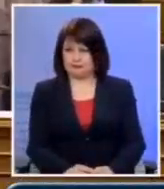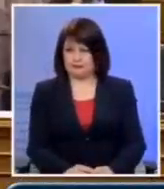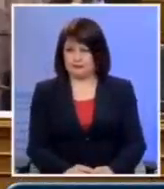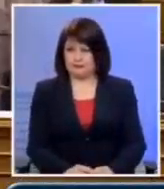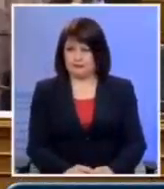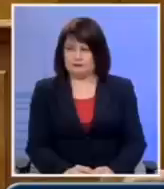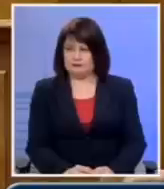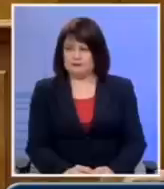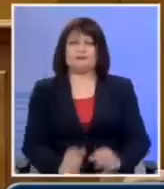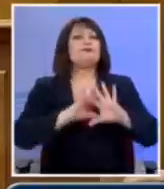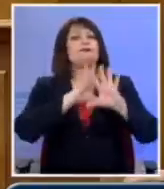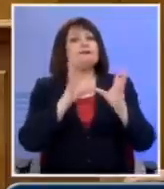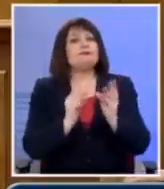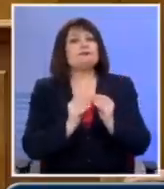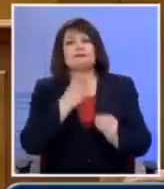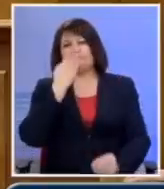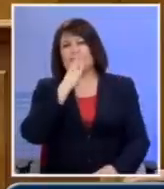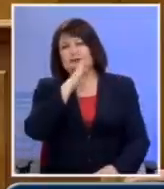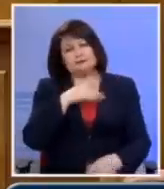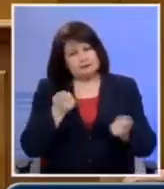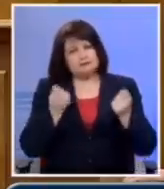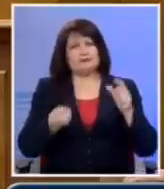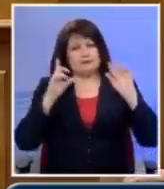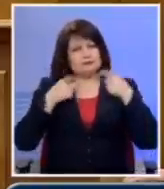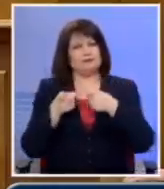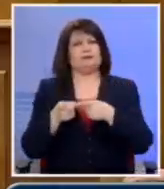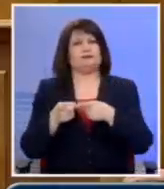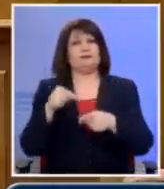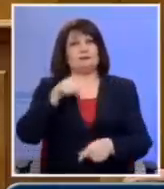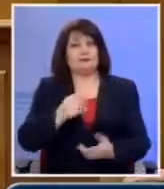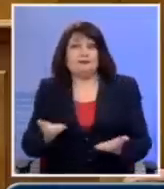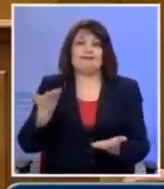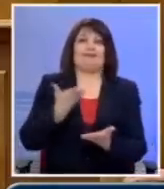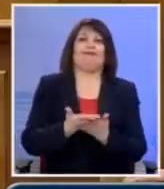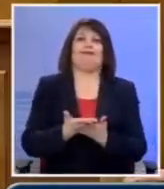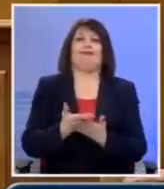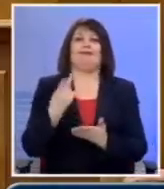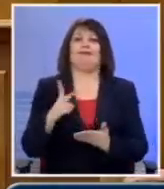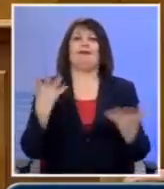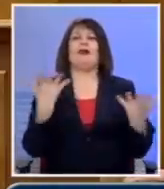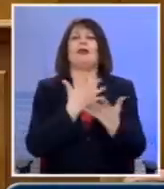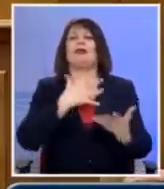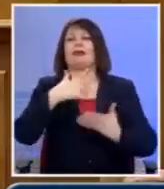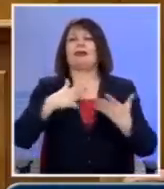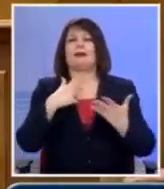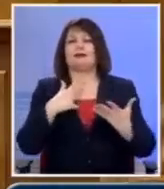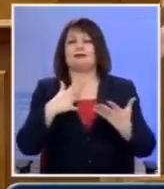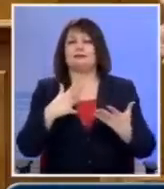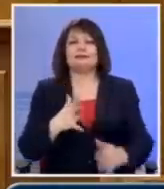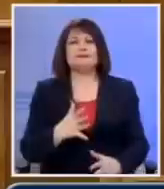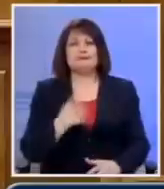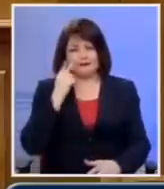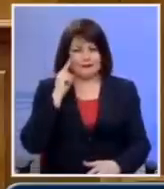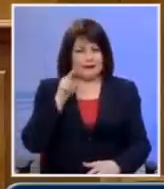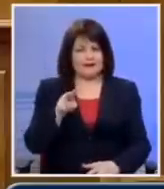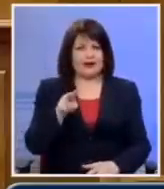Διότι όλες σας οι κινήσεις είναι υποκριτικές. Ο λόγος που φέρατε σήμερα αυτή την πρόταση εδώ είναι για να θολώσετε τα νερά. Διότι όπως φάνηκε